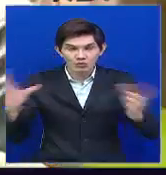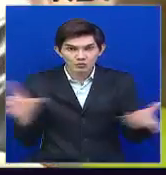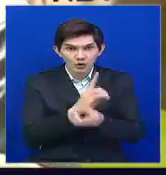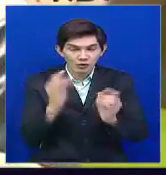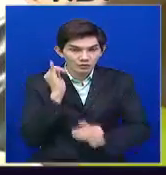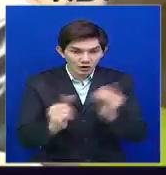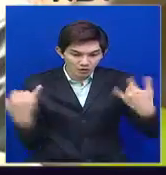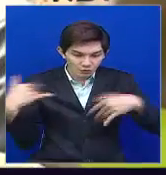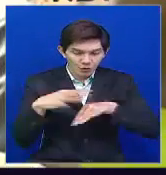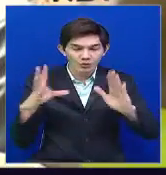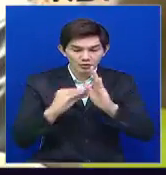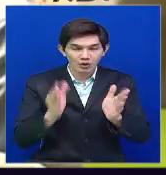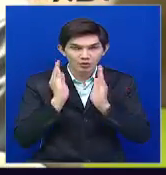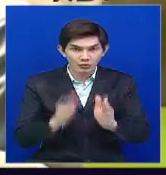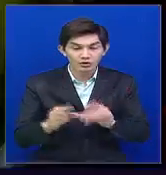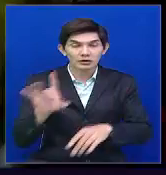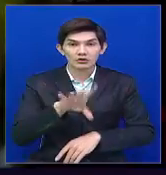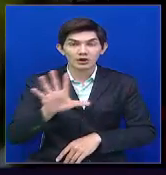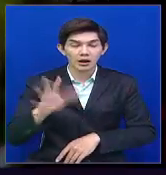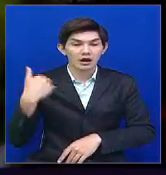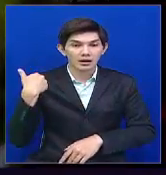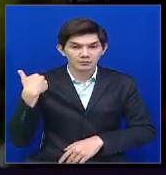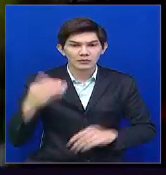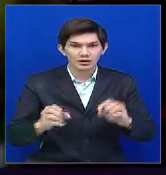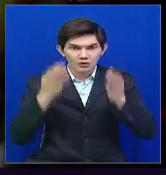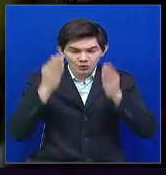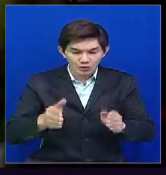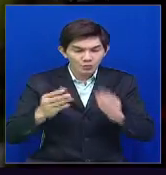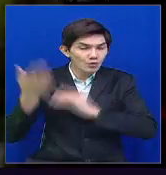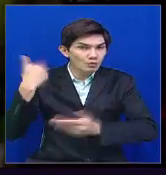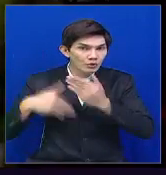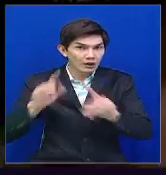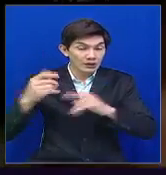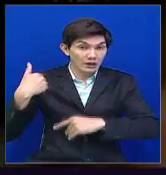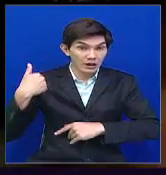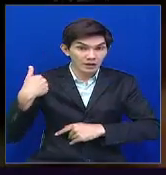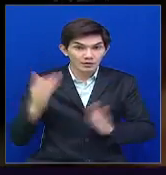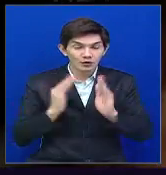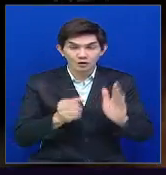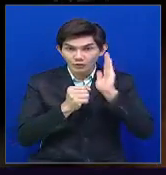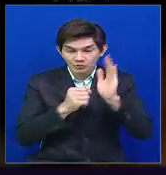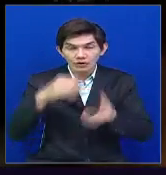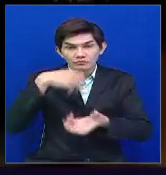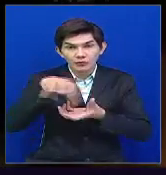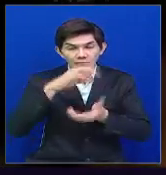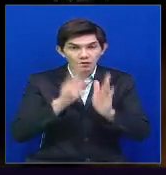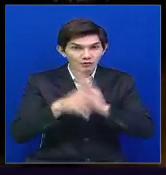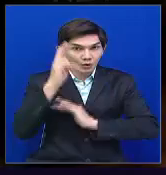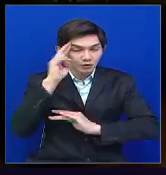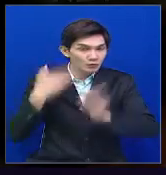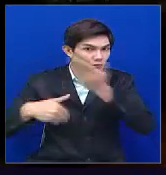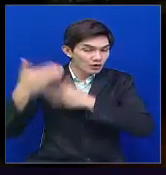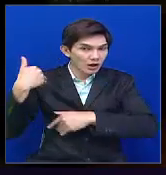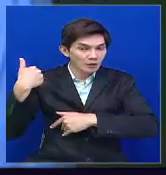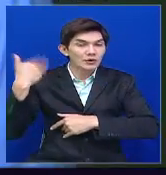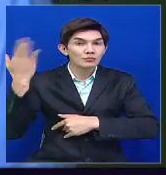า105คนจาก61โรงเรียนและมีคณาจารย์จากคณะโบราณคดีเป็นวิทยากรบรรยายความรู้เรื่องโบราณคดี